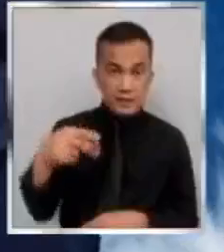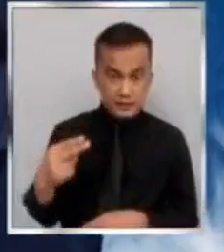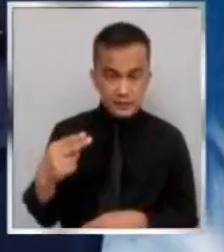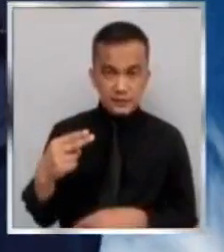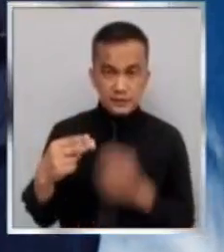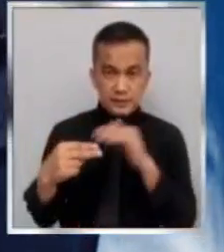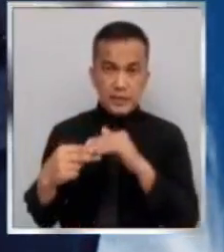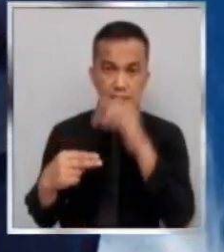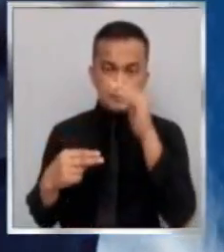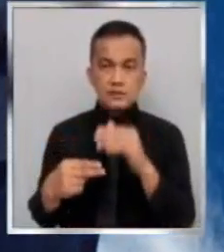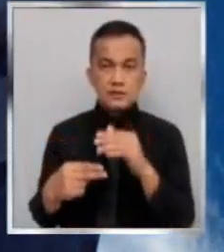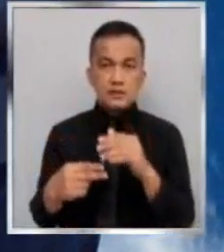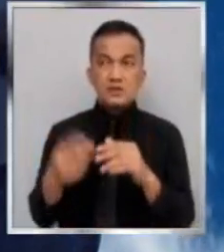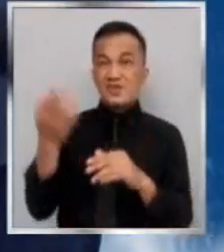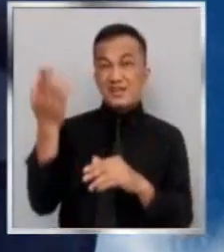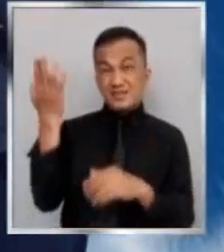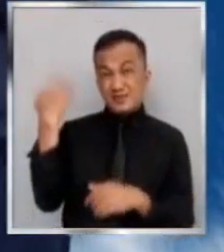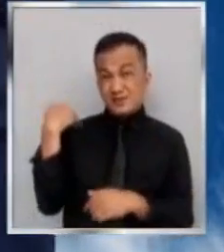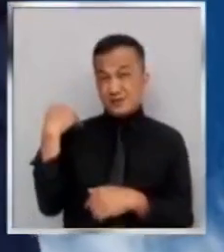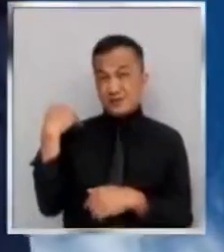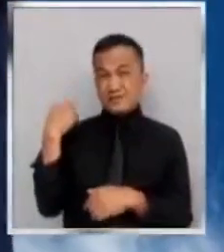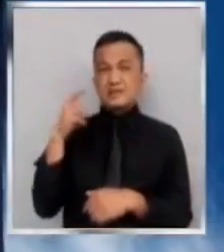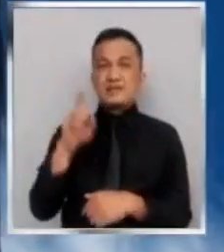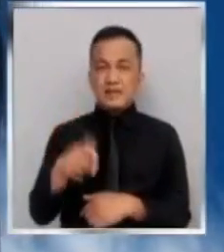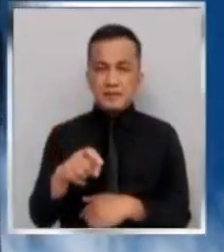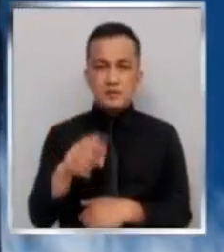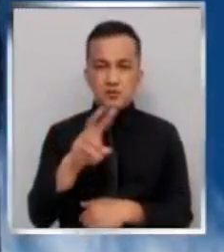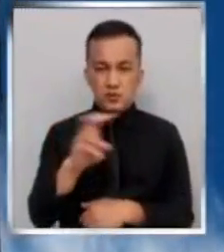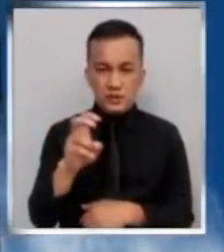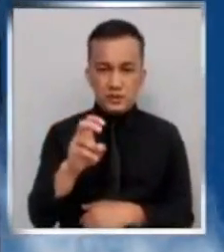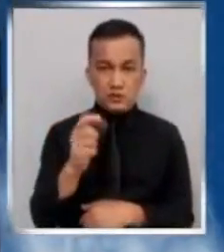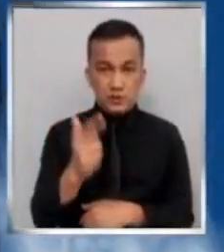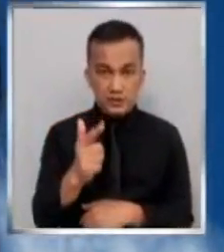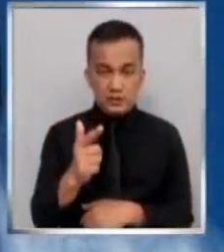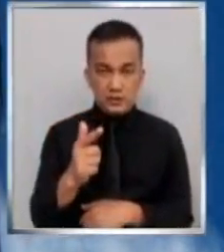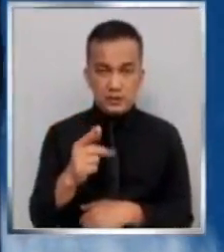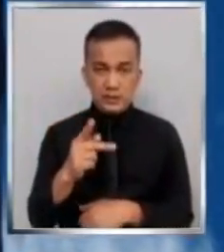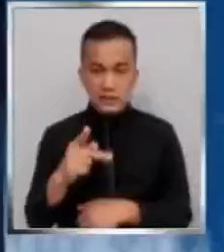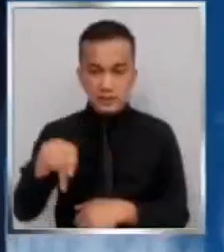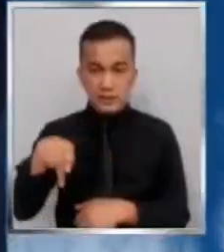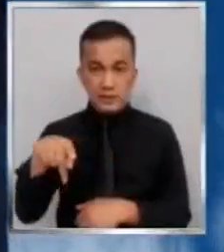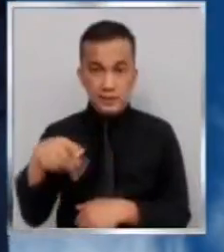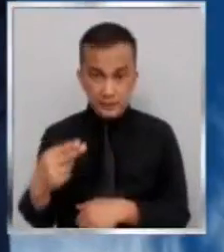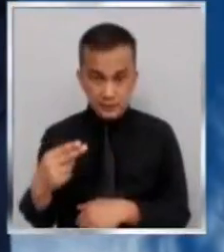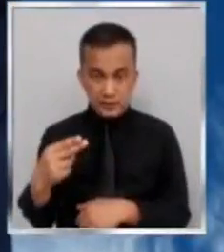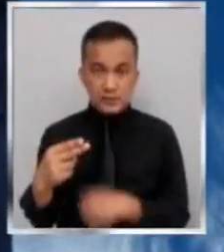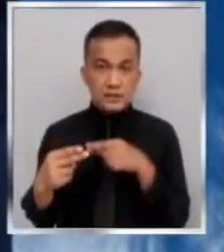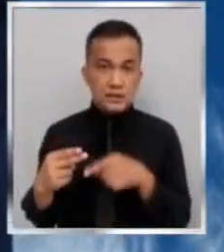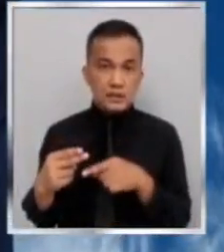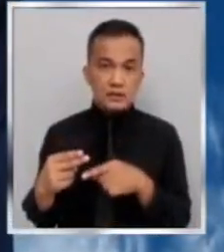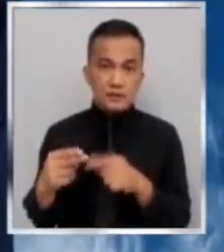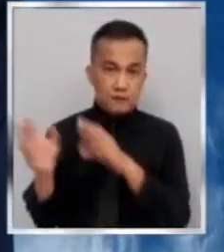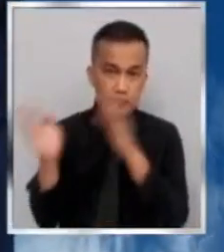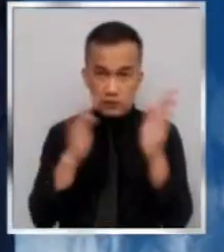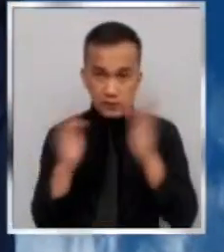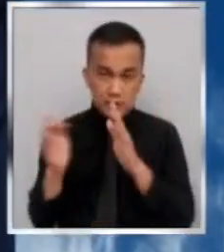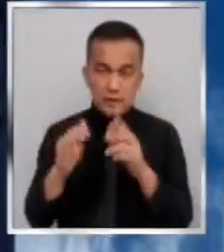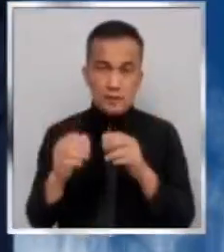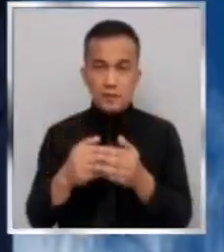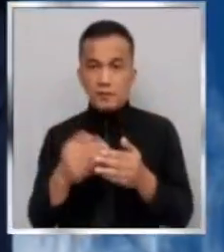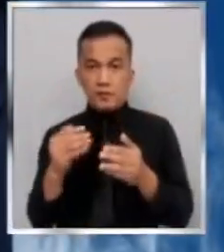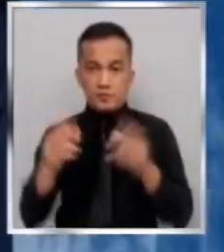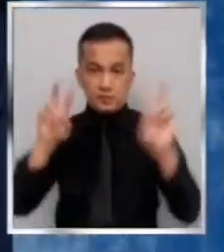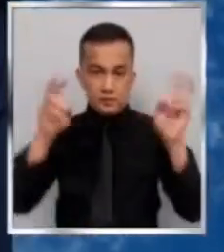kasi nung araw na dapat 220 kilometers per hour ang kanyang taglay na hangin bago maging isang super